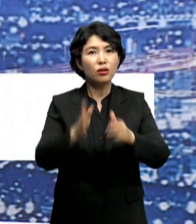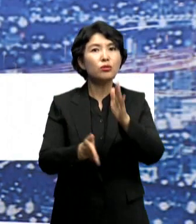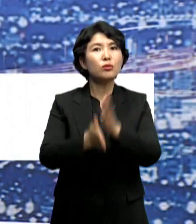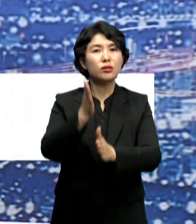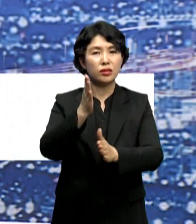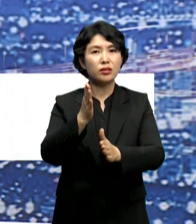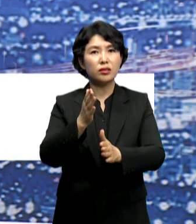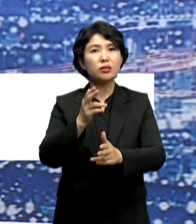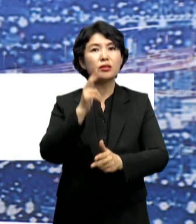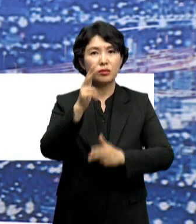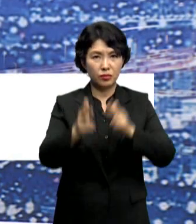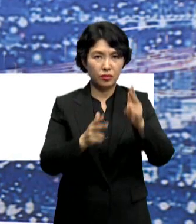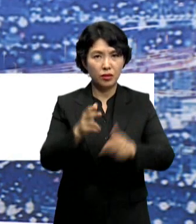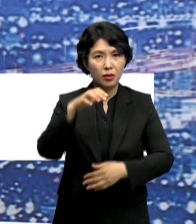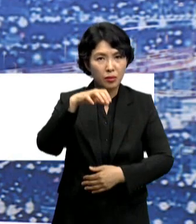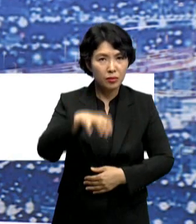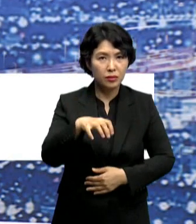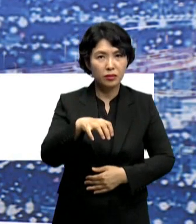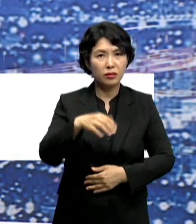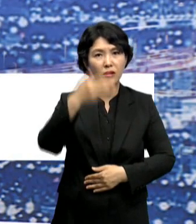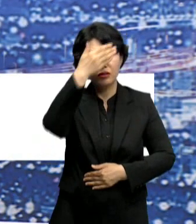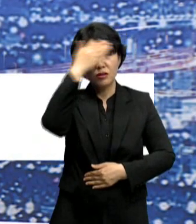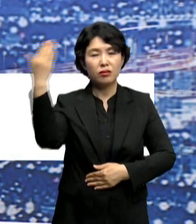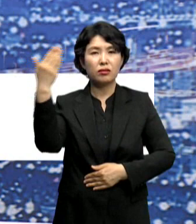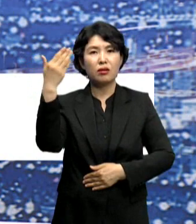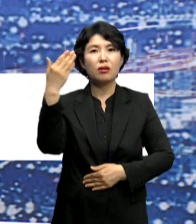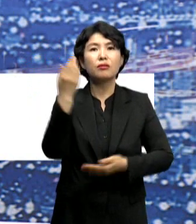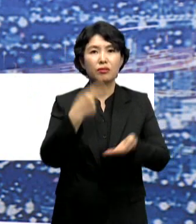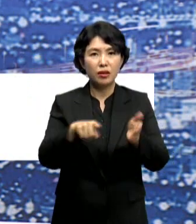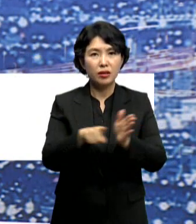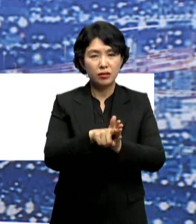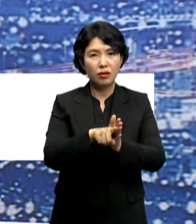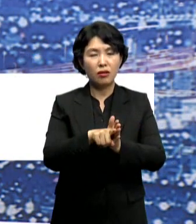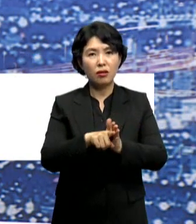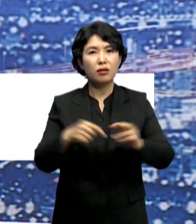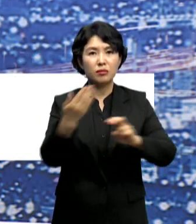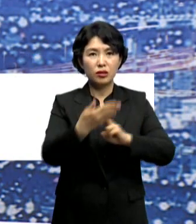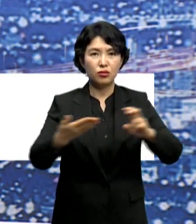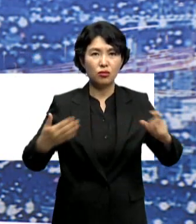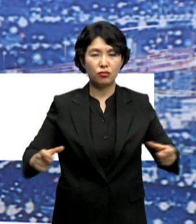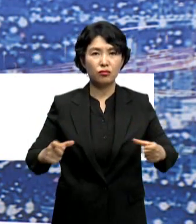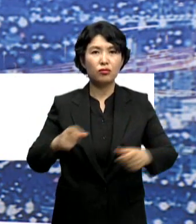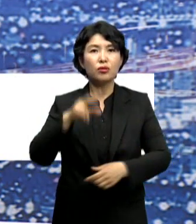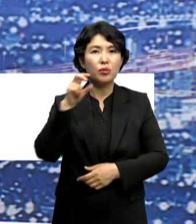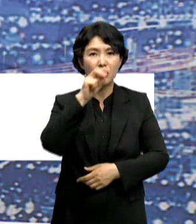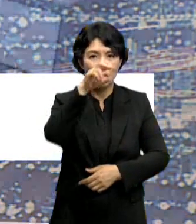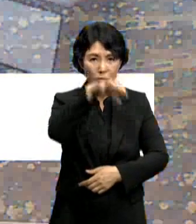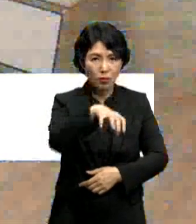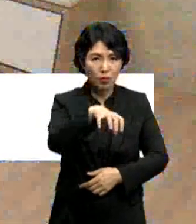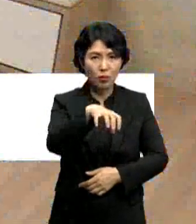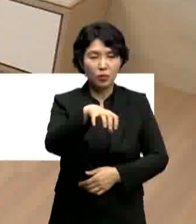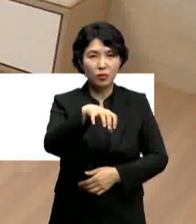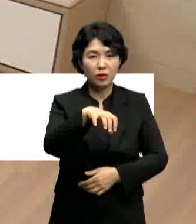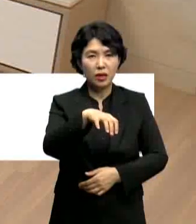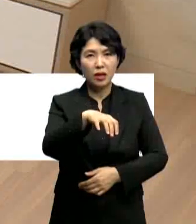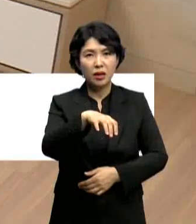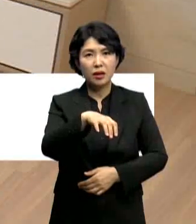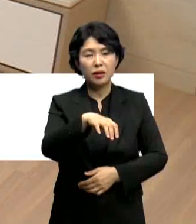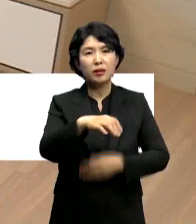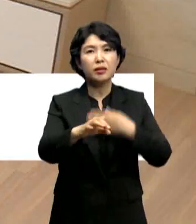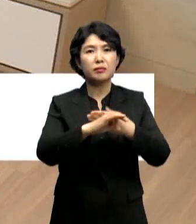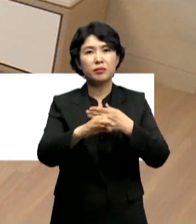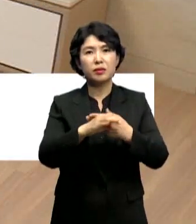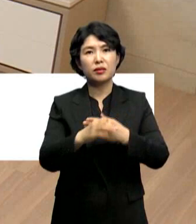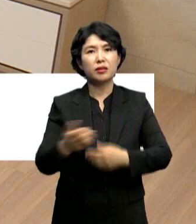인천도시공사가 청년 주거 안정을 위해 오는 14일까지 미추홀구 용현동에 있는 청년 매입 임대주택 예비 입주자를